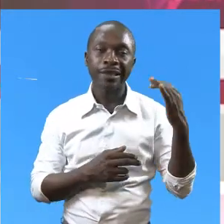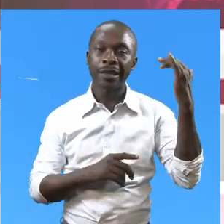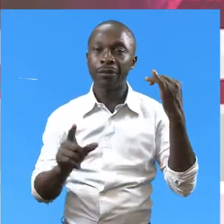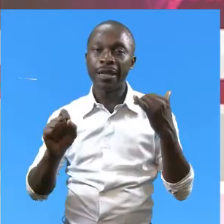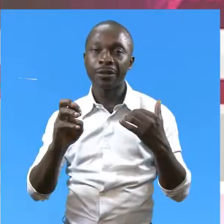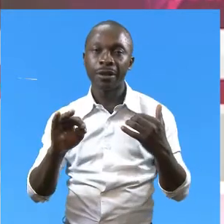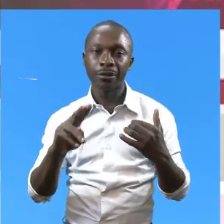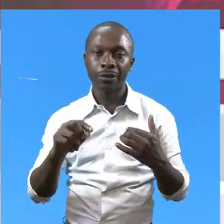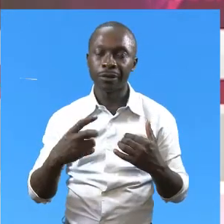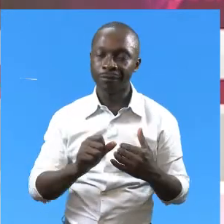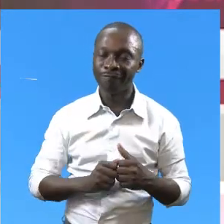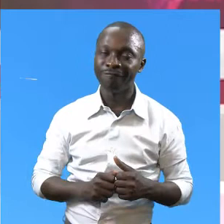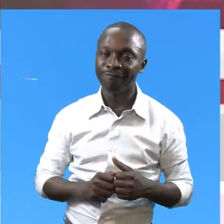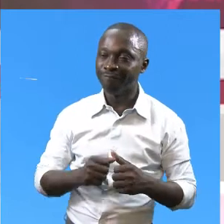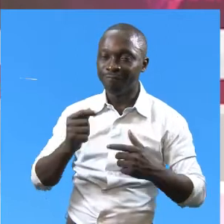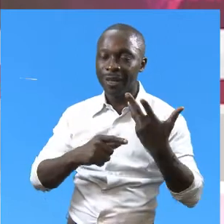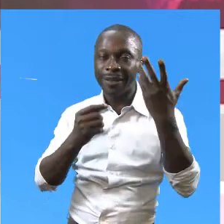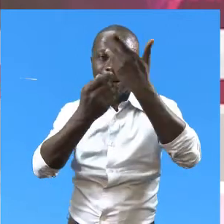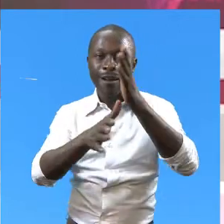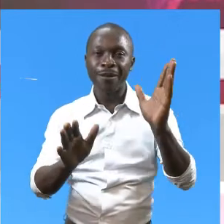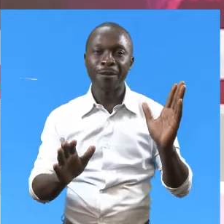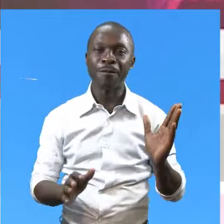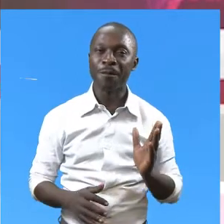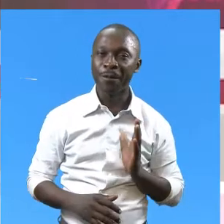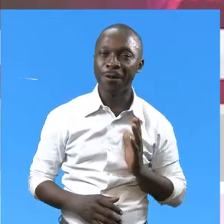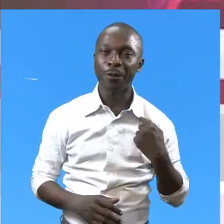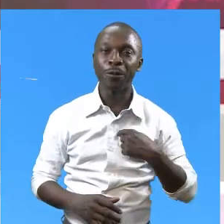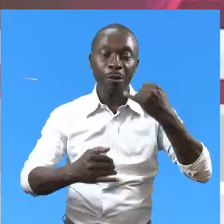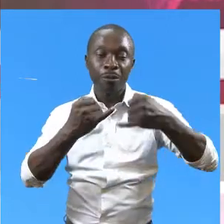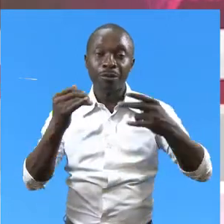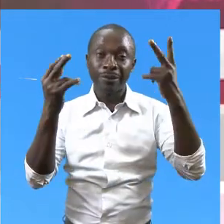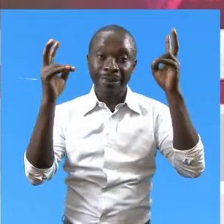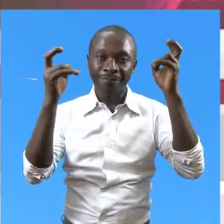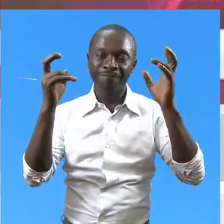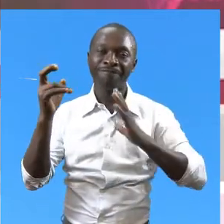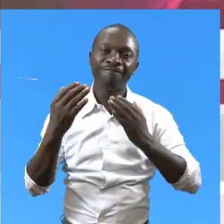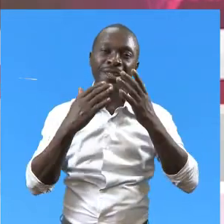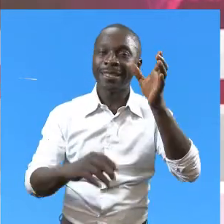Sémégué. Madame, Monsieur, c'est sur cette information sportive que nous mettons un terme à